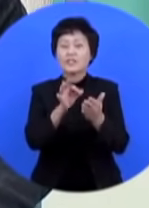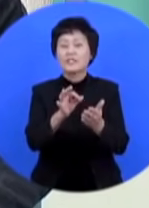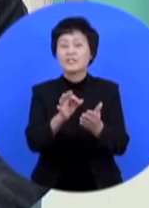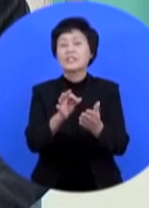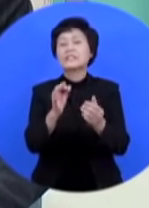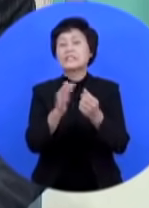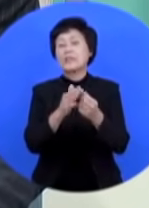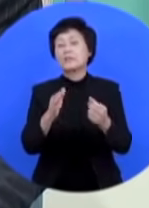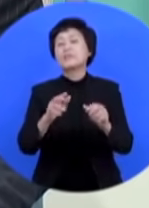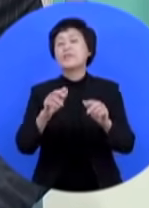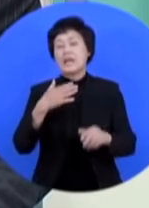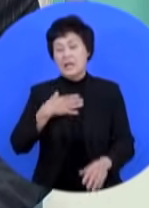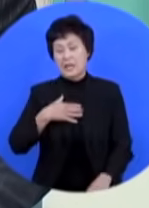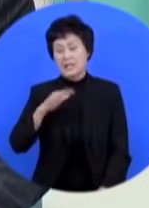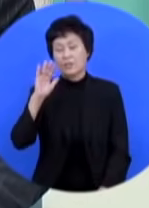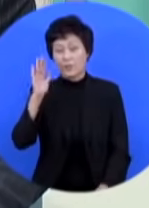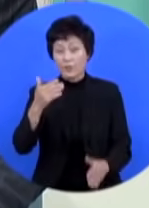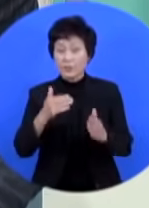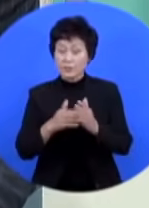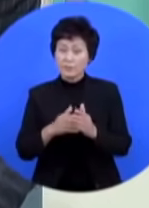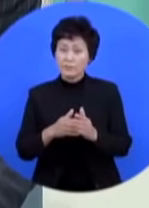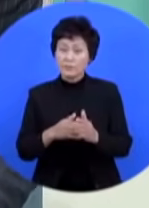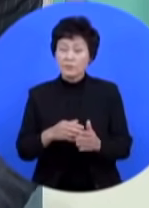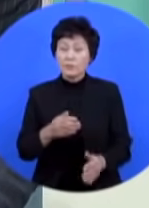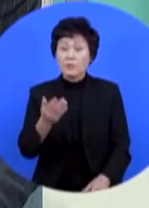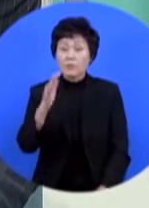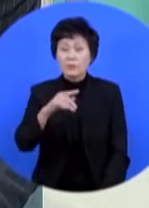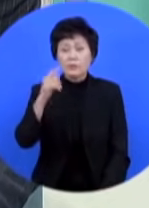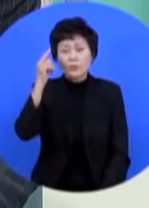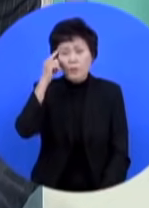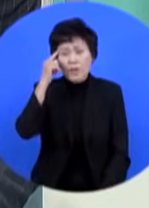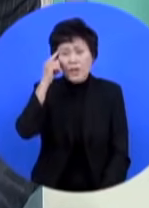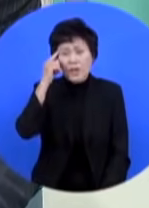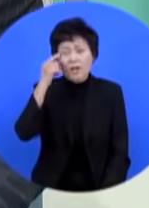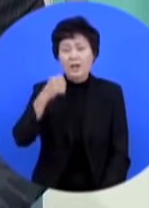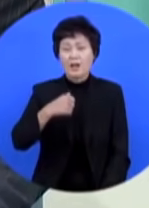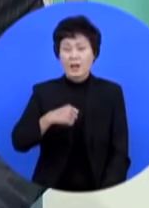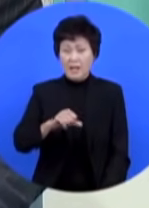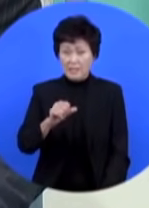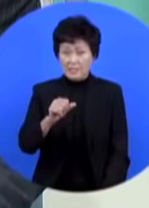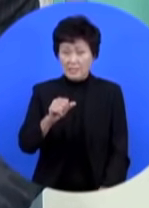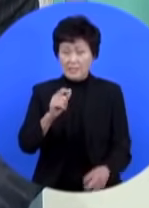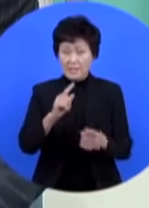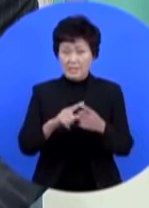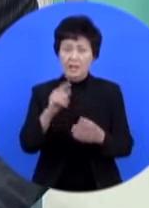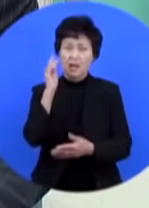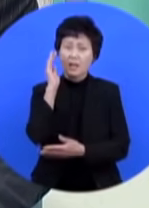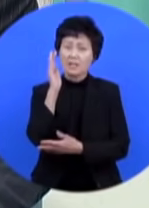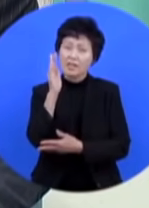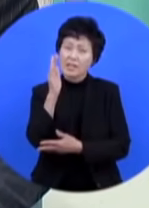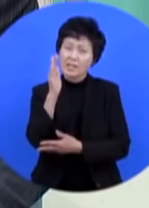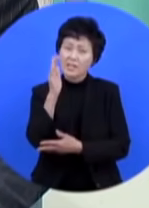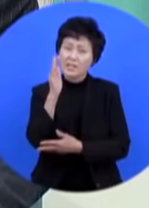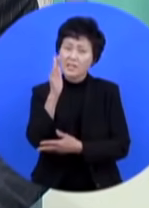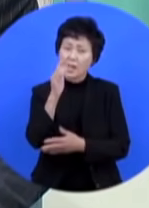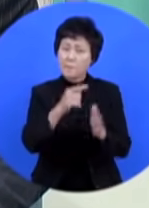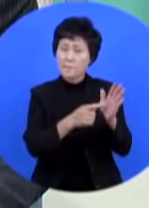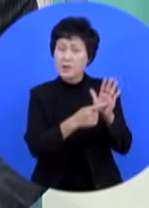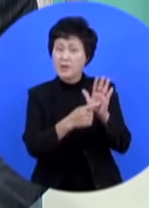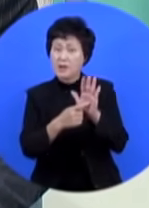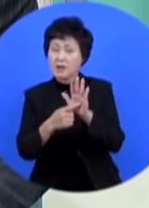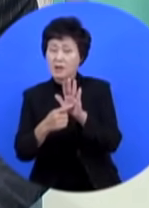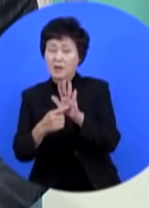목사님 왜 우리 그 아드님 요한군 이 이야기가 세상에 알려지지 않았을까요?